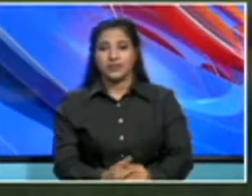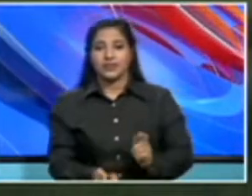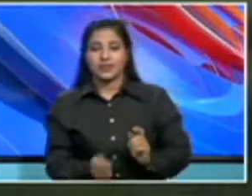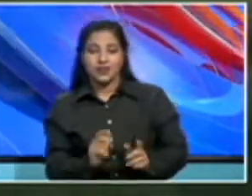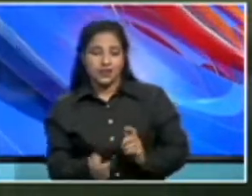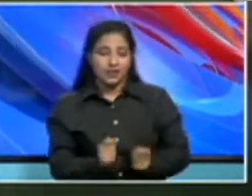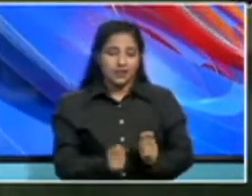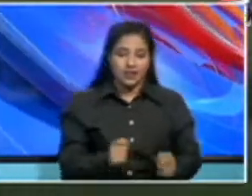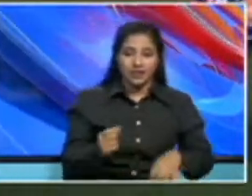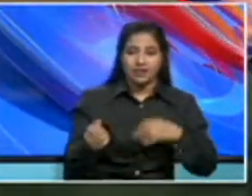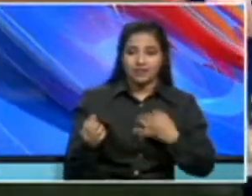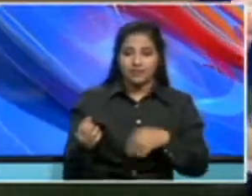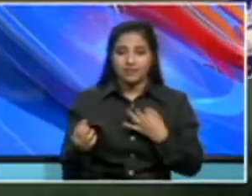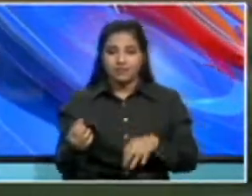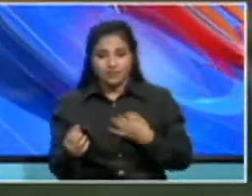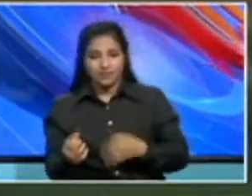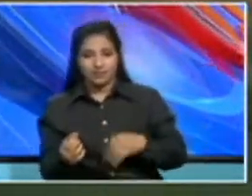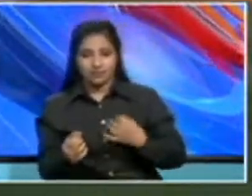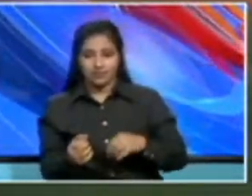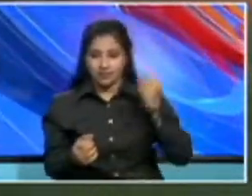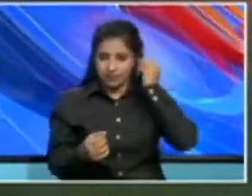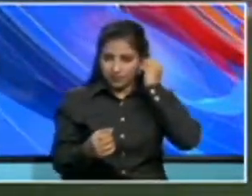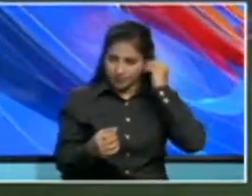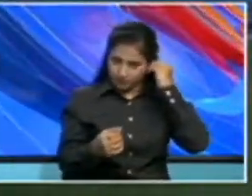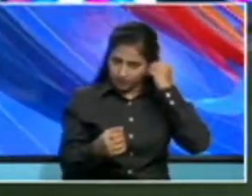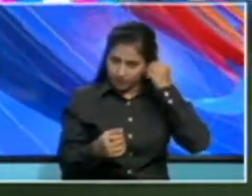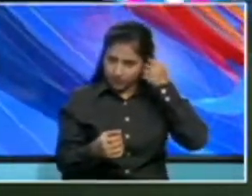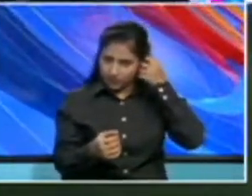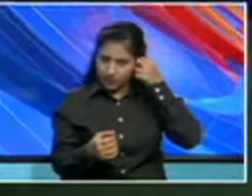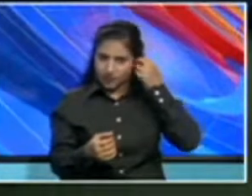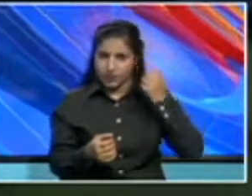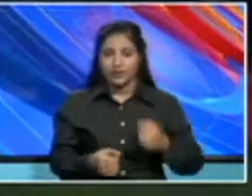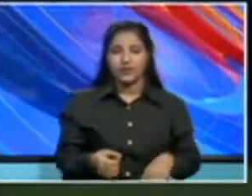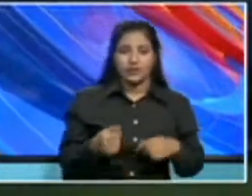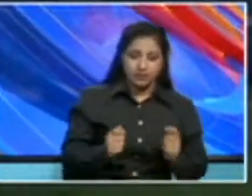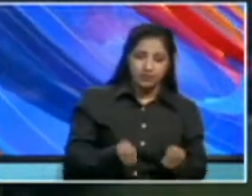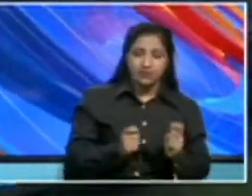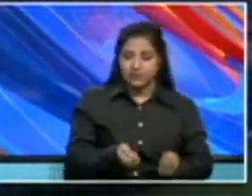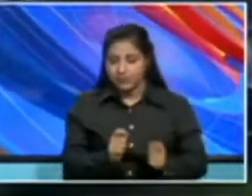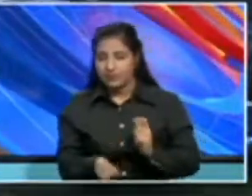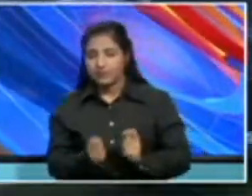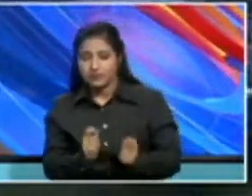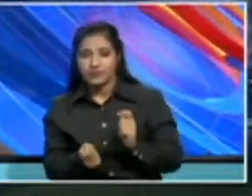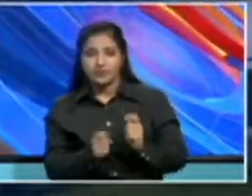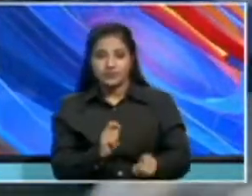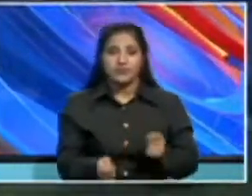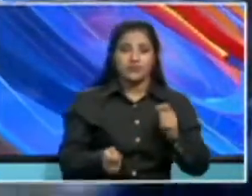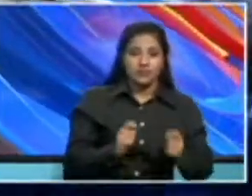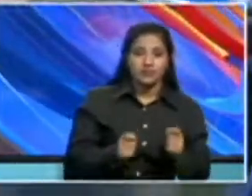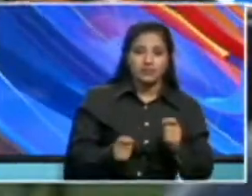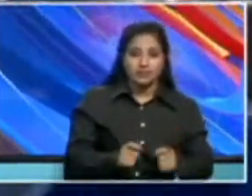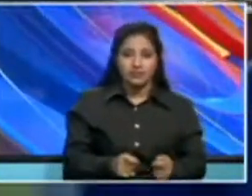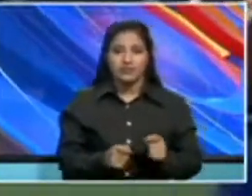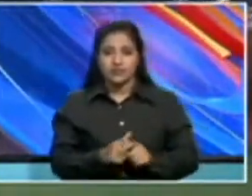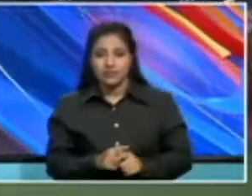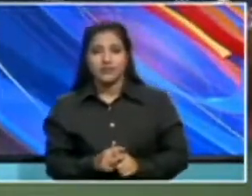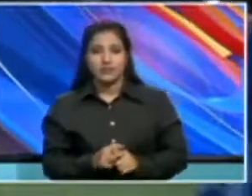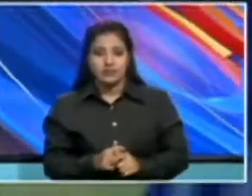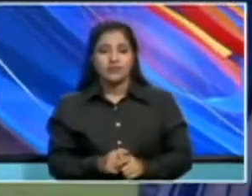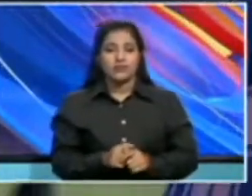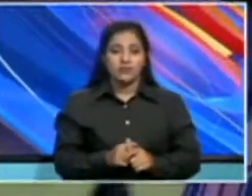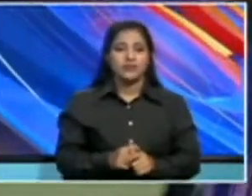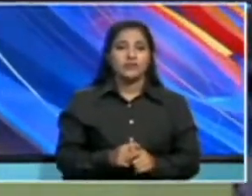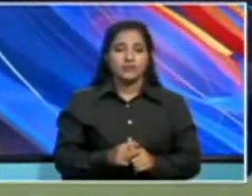जीतेगा इंडिया, जीतेगा इंडिया। जुड़ेगा इंडिया, जीतेगा इंडिया।